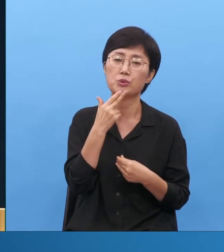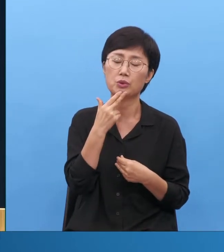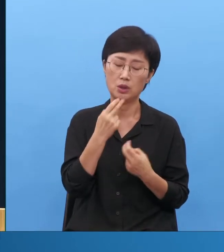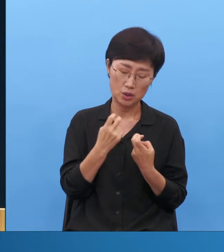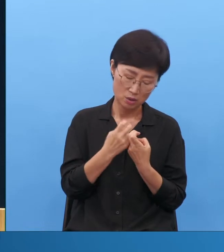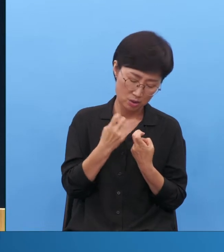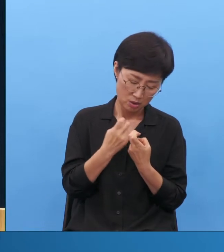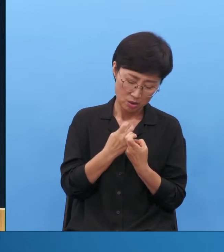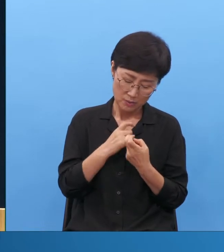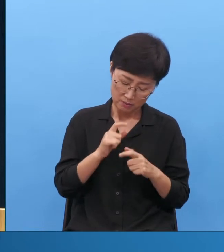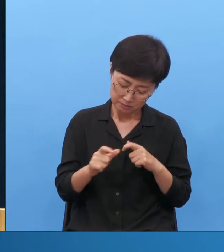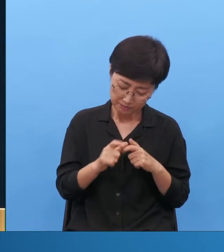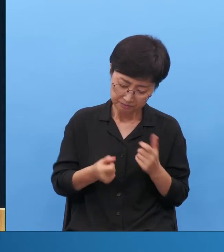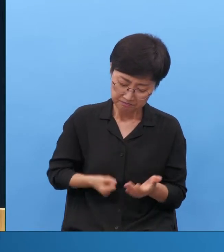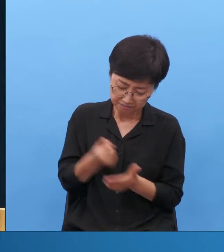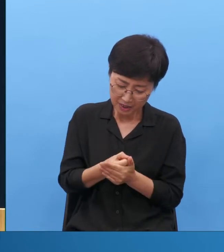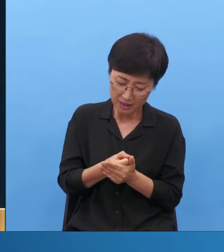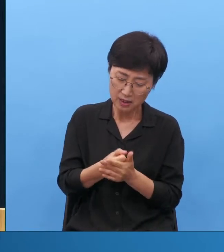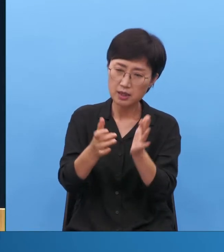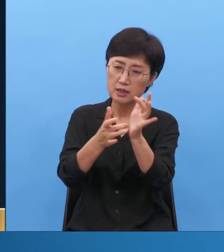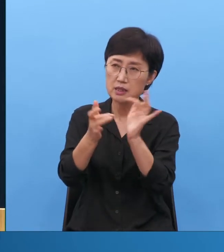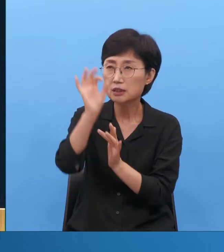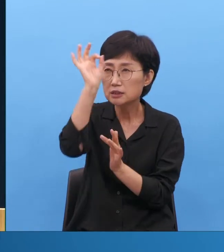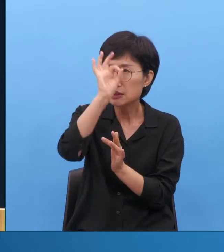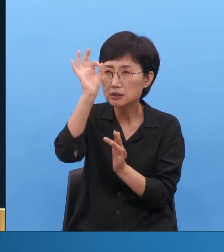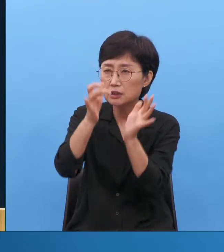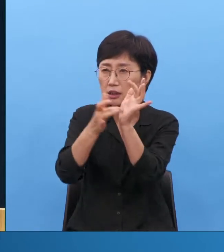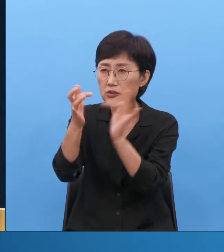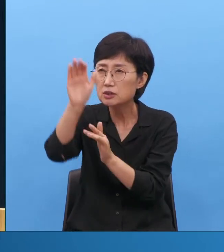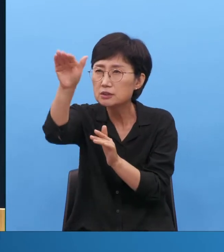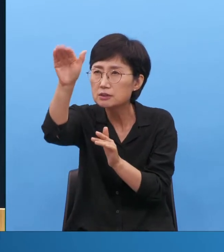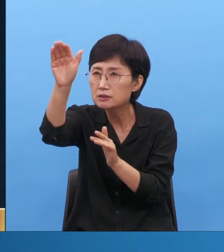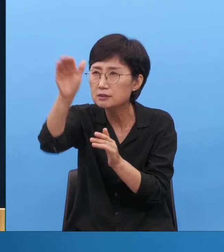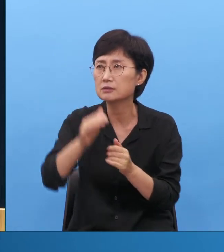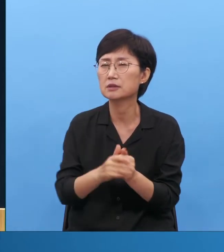So he comes in search of Jesus. 찾아와서